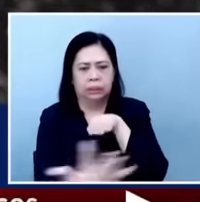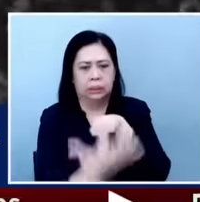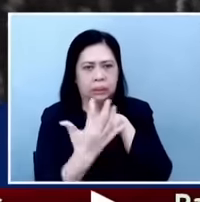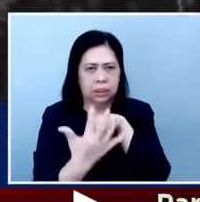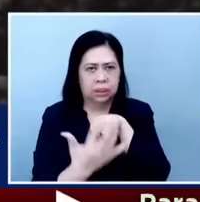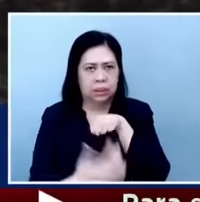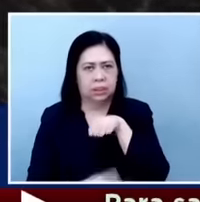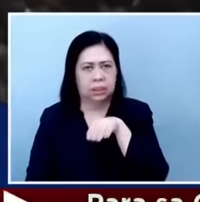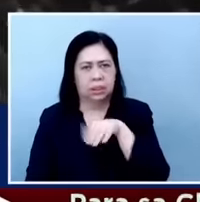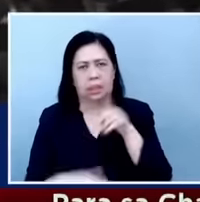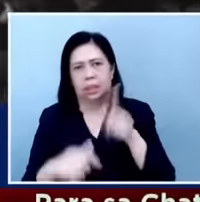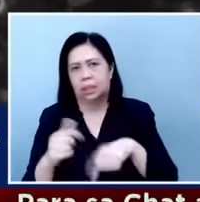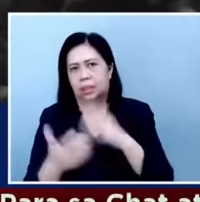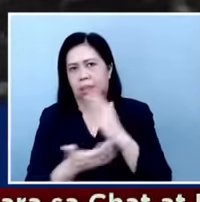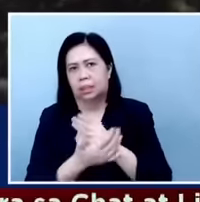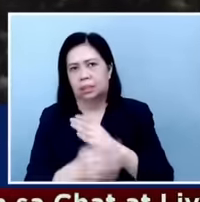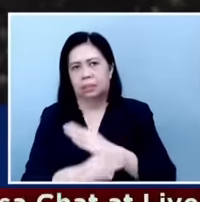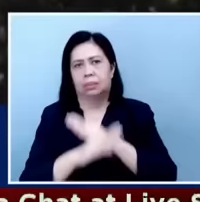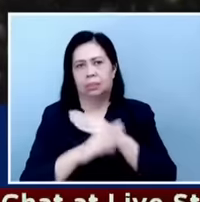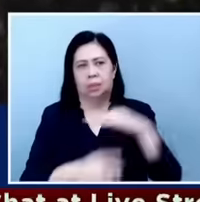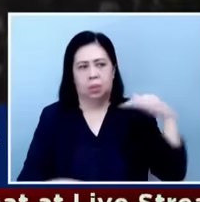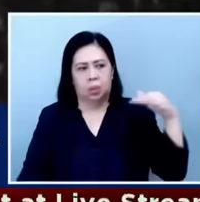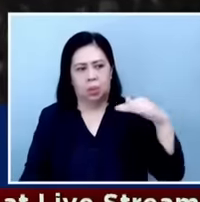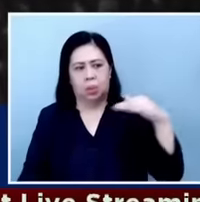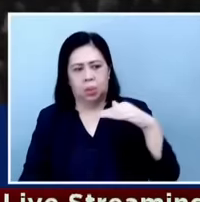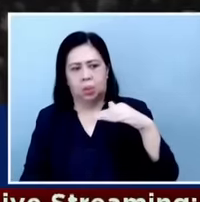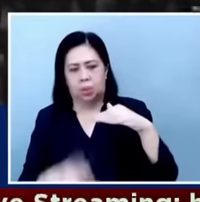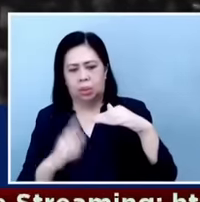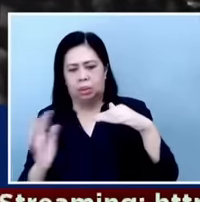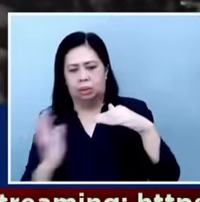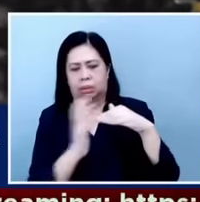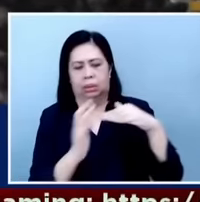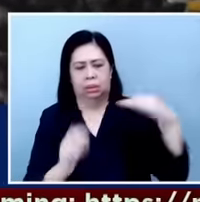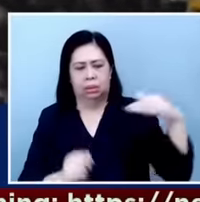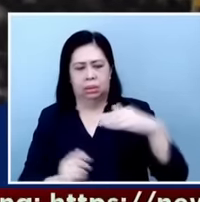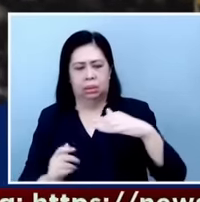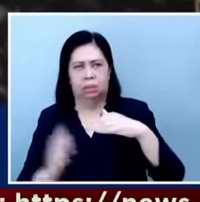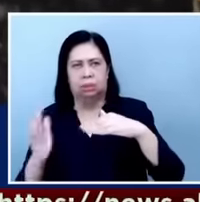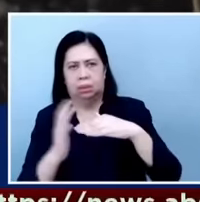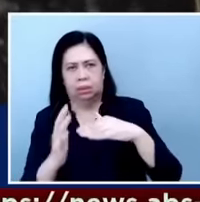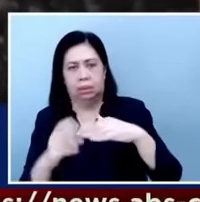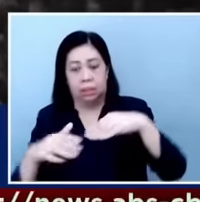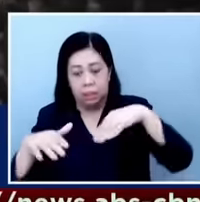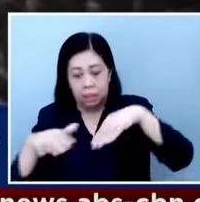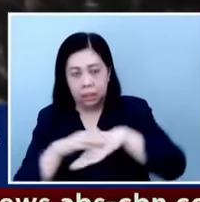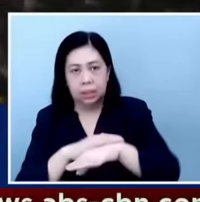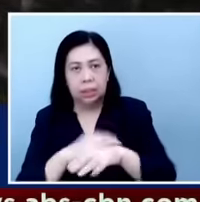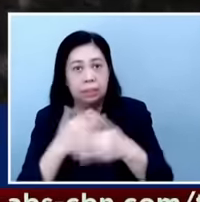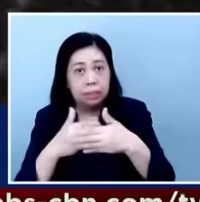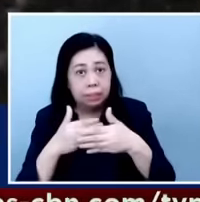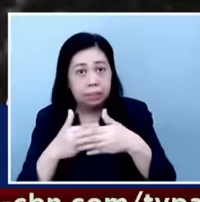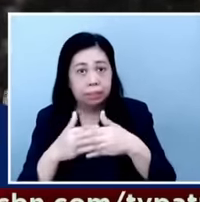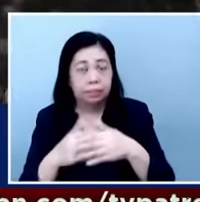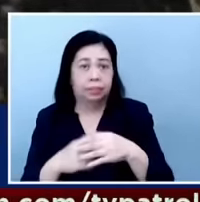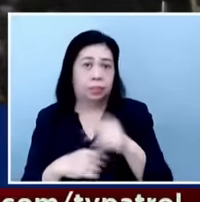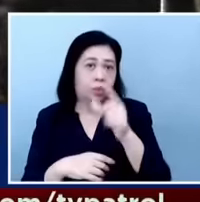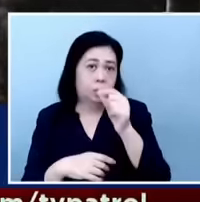sila mapigilan. Lalo't papasok na po ang andas sa loob ng simbahan. Mga 20 metro na lamang yan.